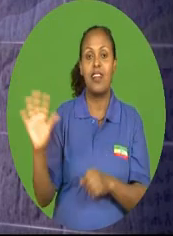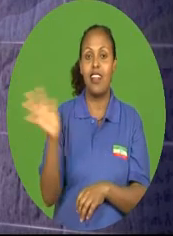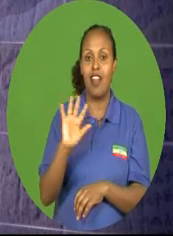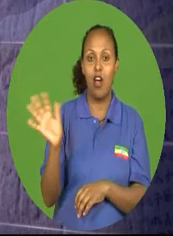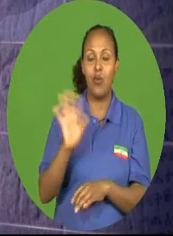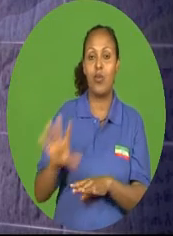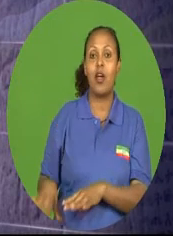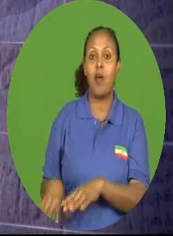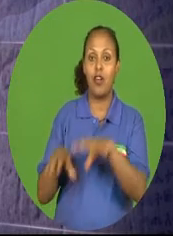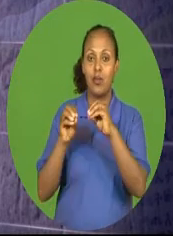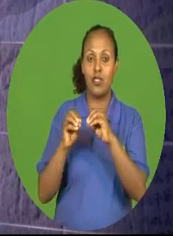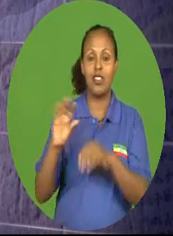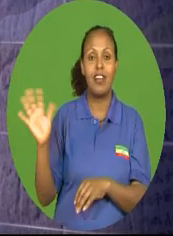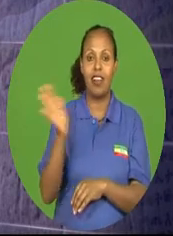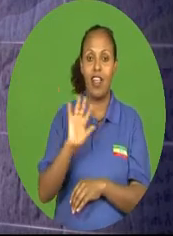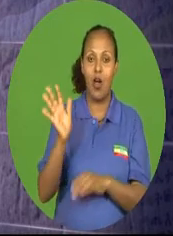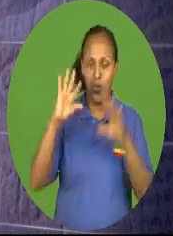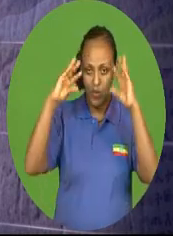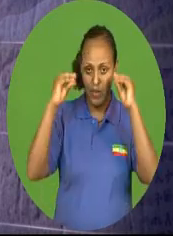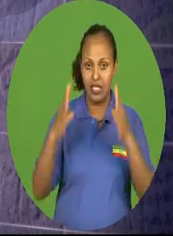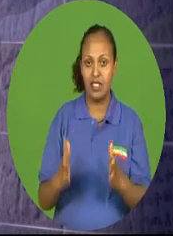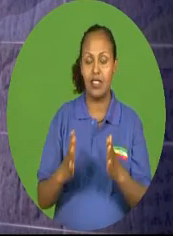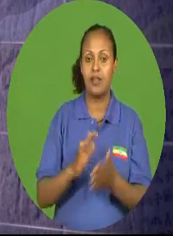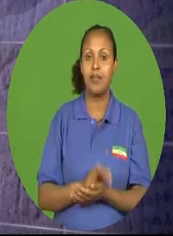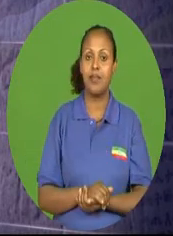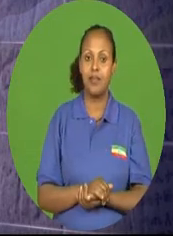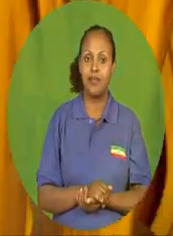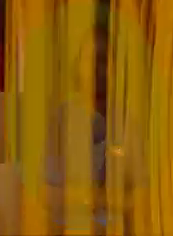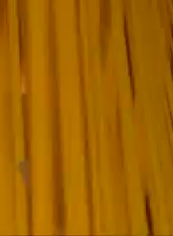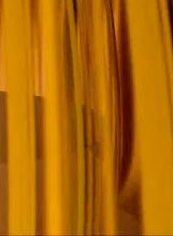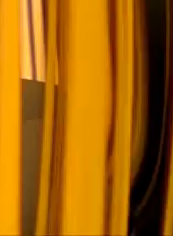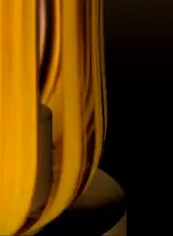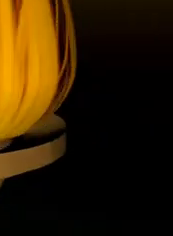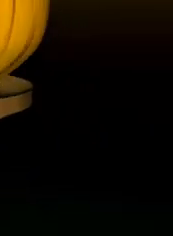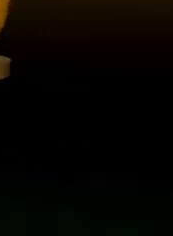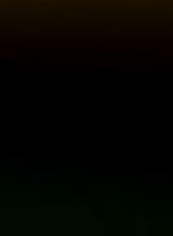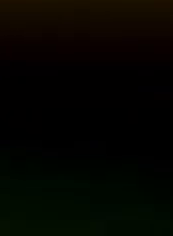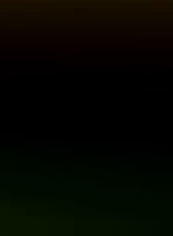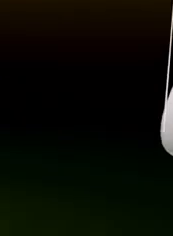እሰናበታለሁ። ደህና ሁኑ ተማሪዎች፣ ደህና ሁኑ መምህር።